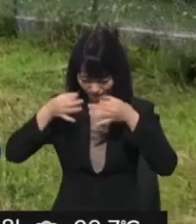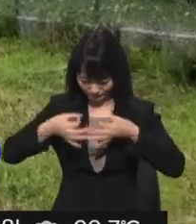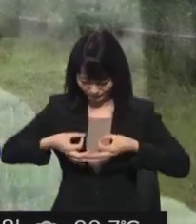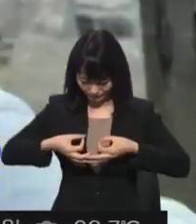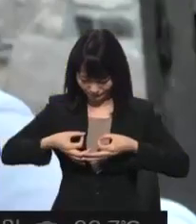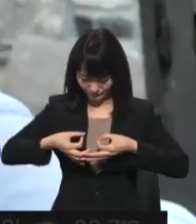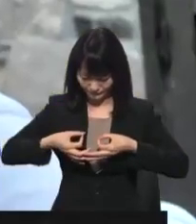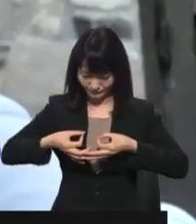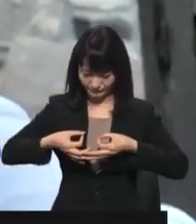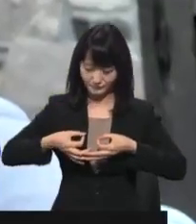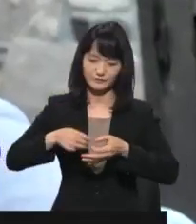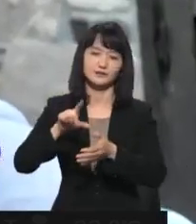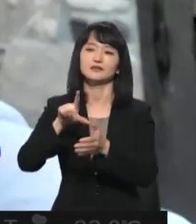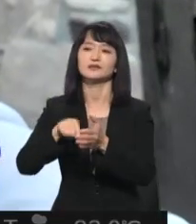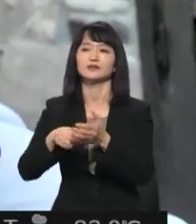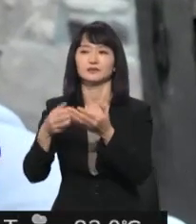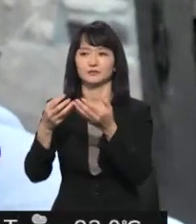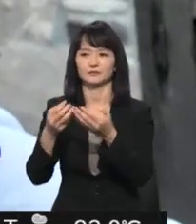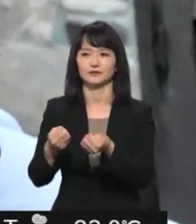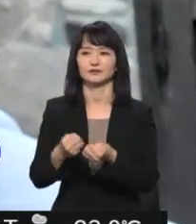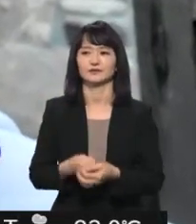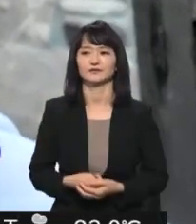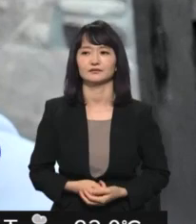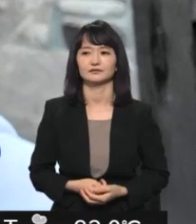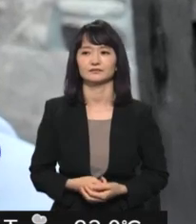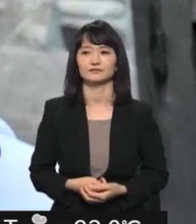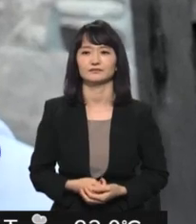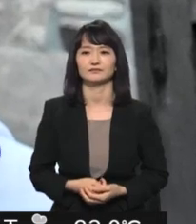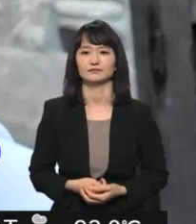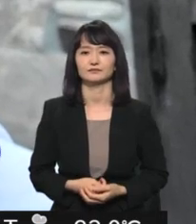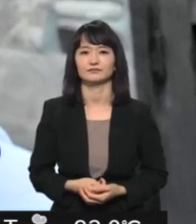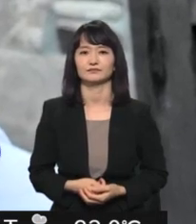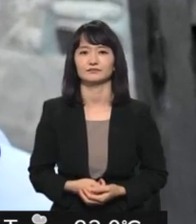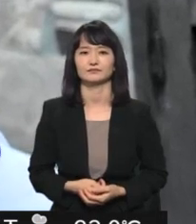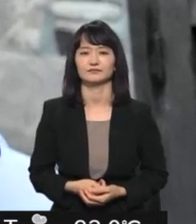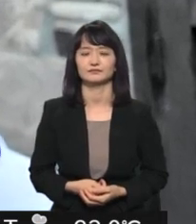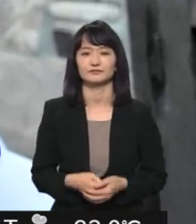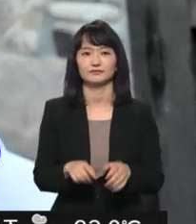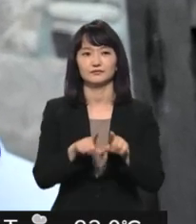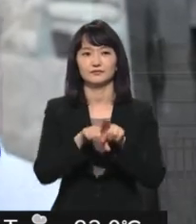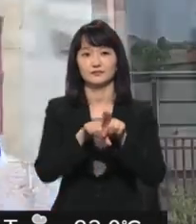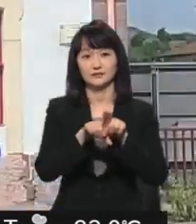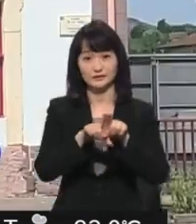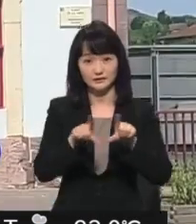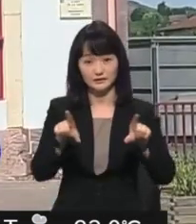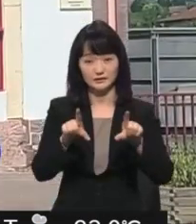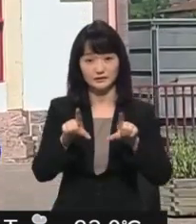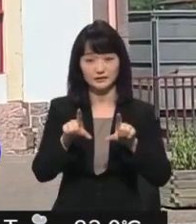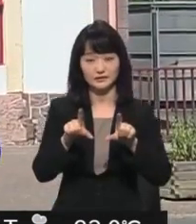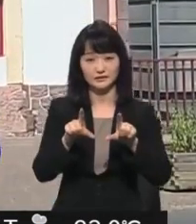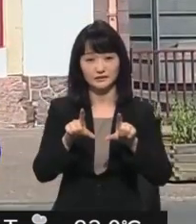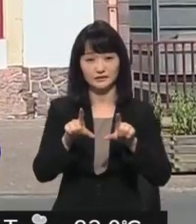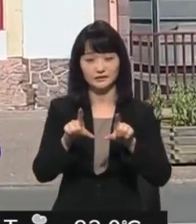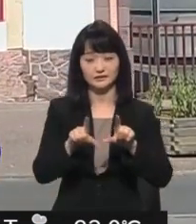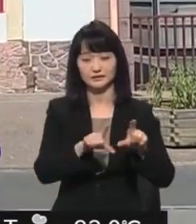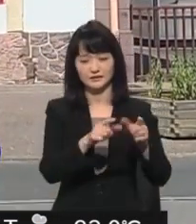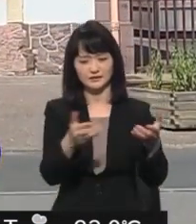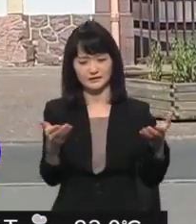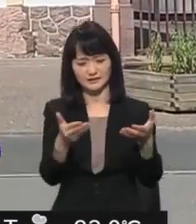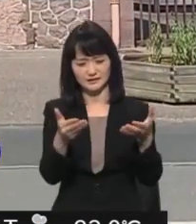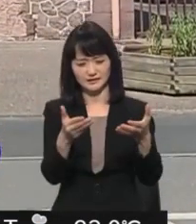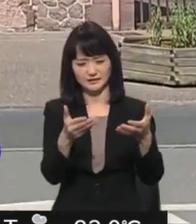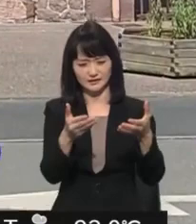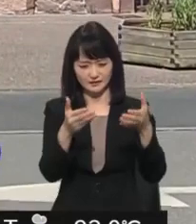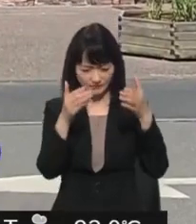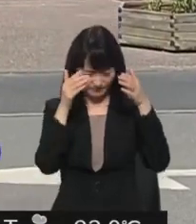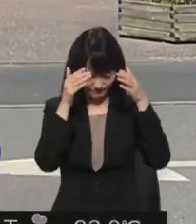시간이 많아 콤 쓰니 아무래도 이제 그 일상적인 일에 매몰되어 있다가 예 g27